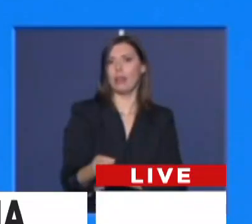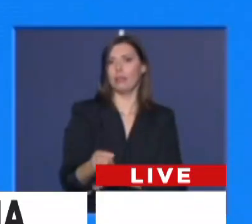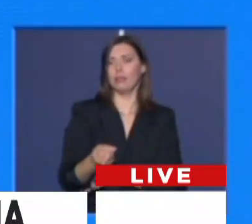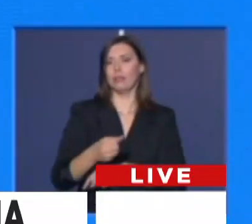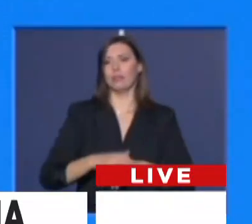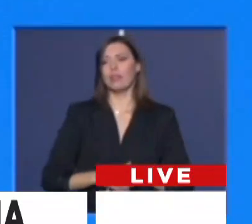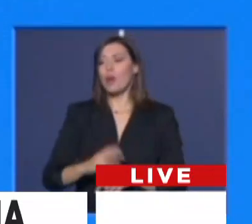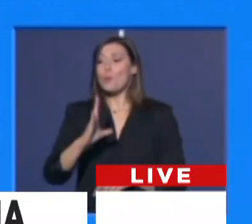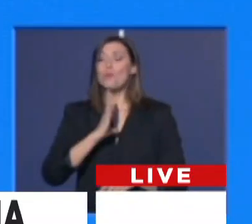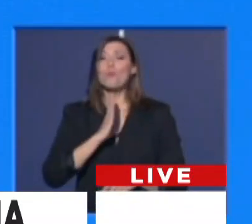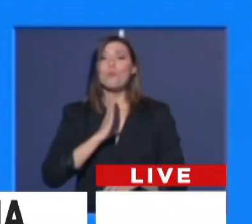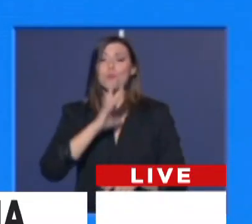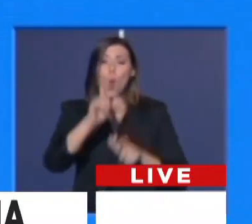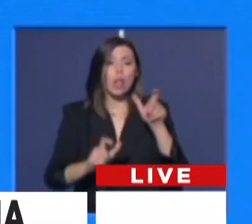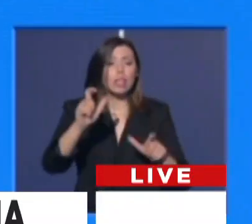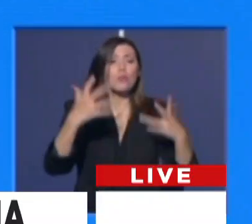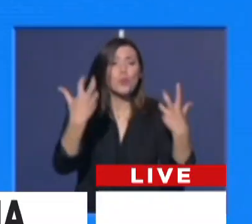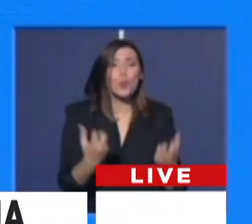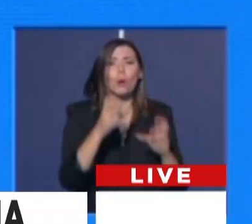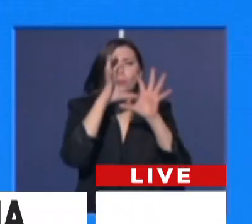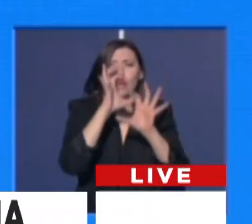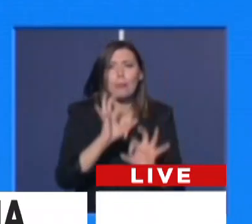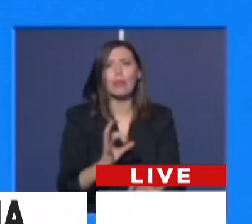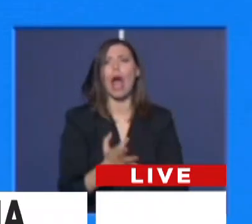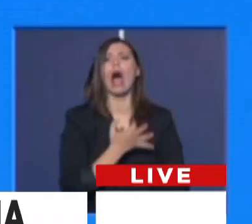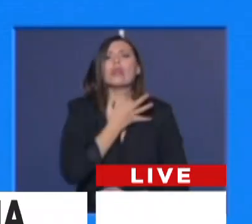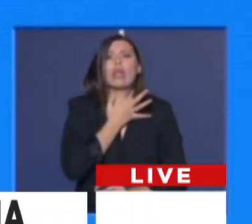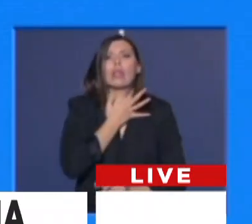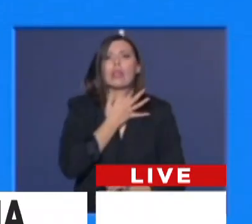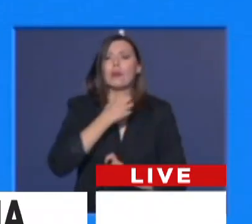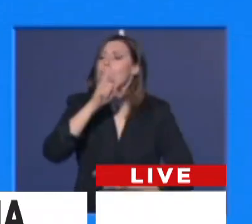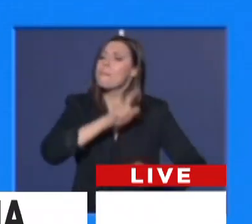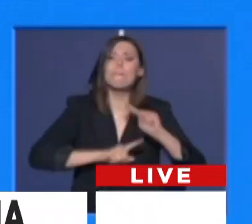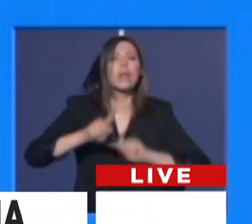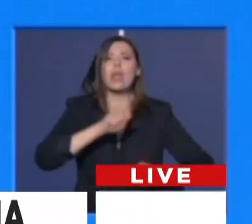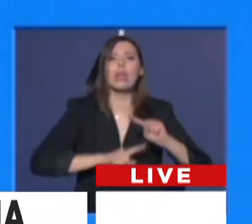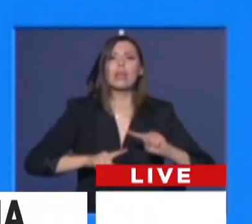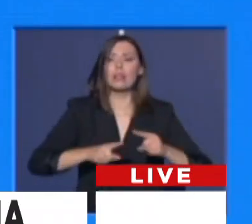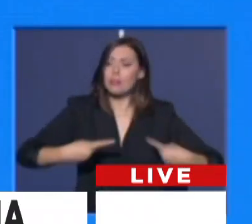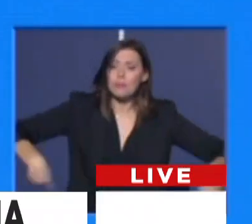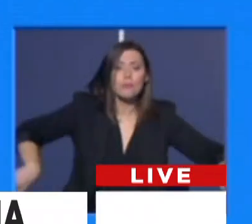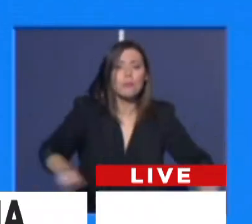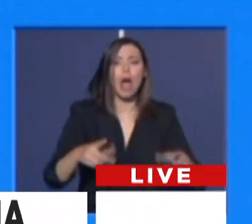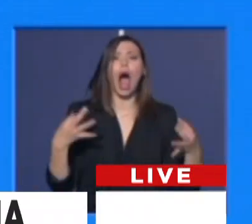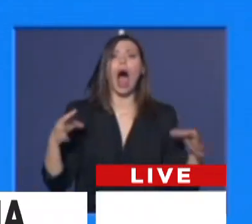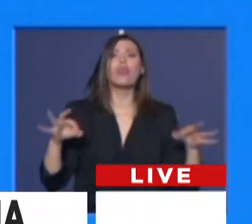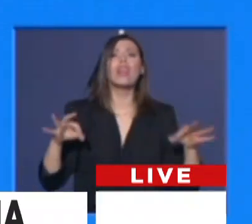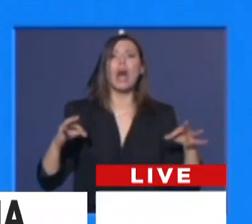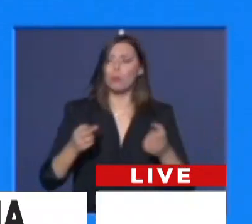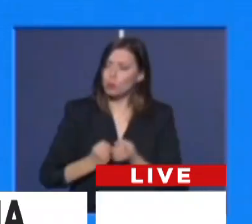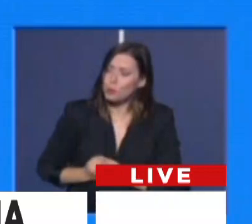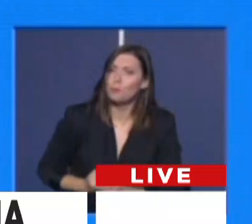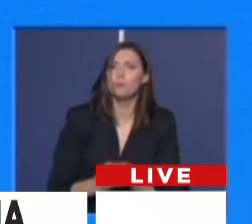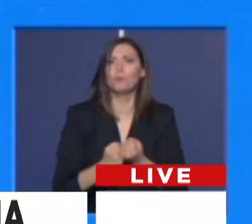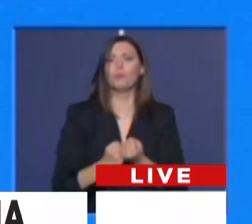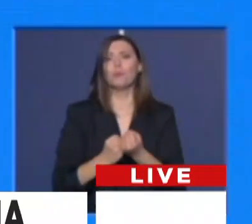Συμπολίτες μας που το έχουν μεγαλύτερη ανάγκη. Ποιοι είναι αυτοί? Τους πιο αδύναμους από τους